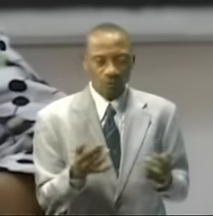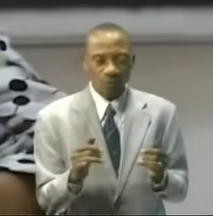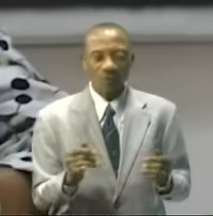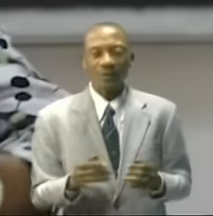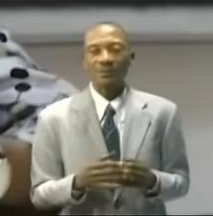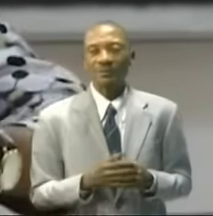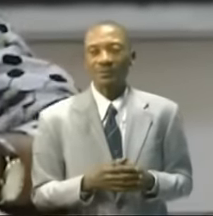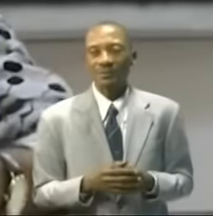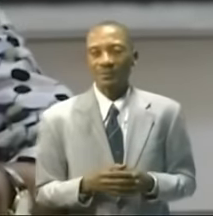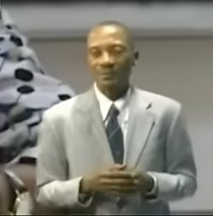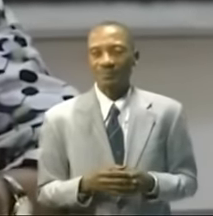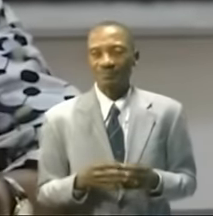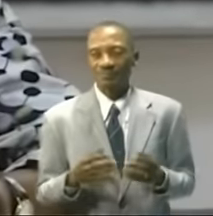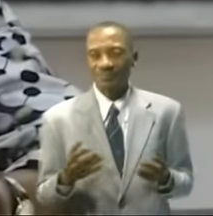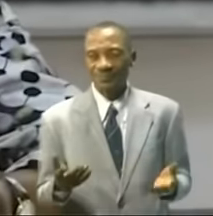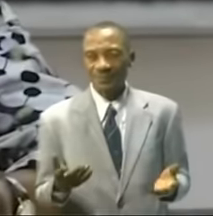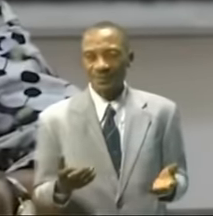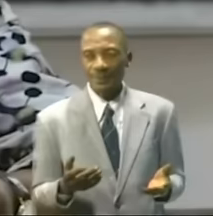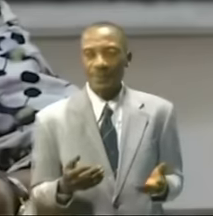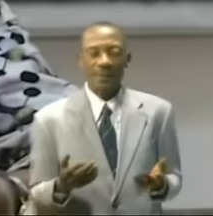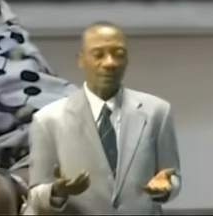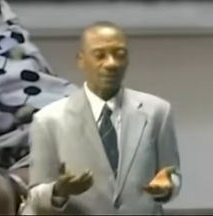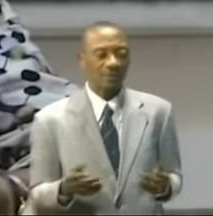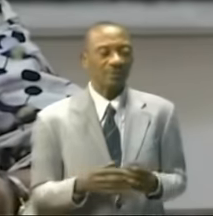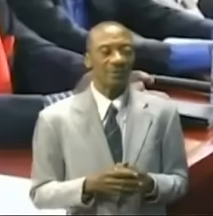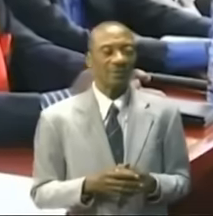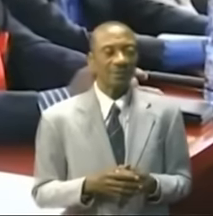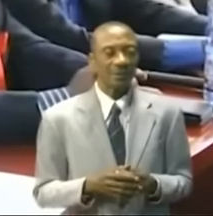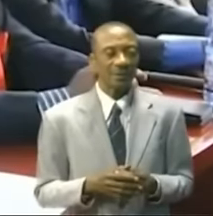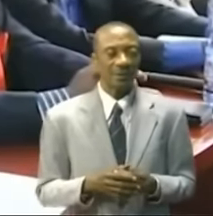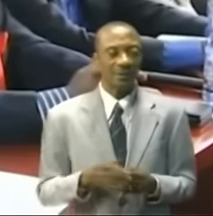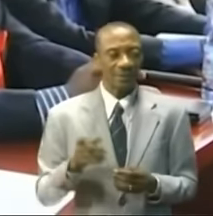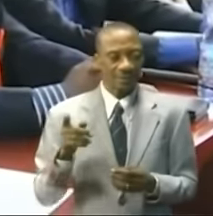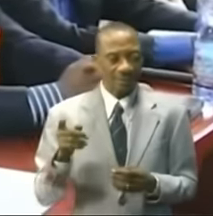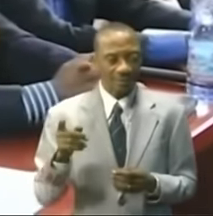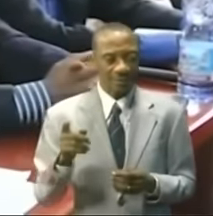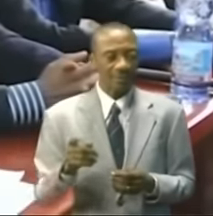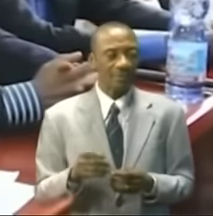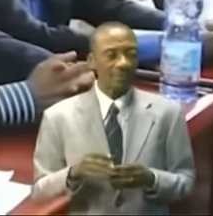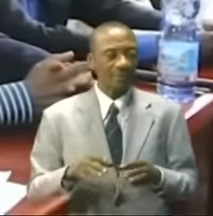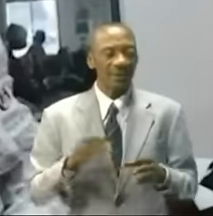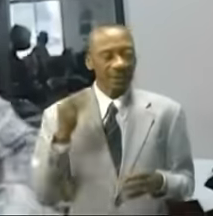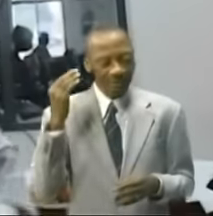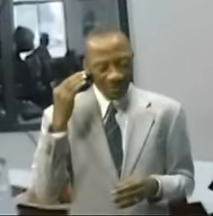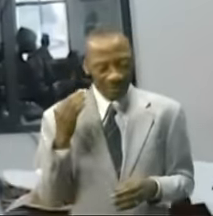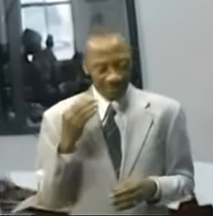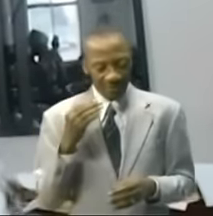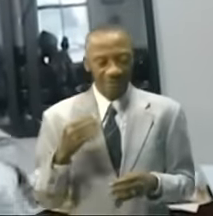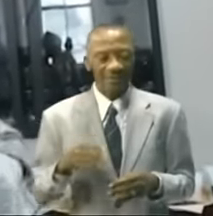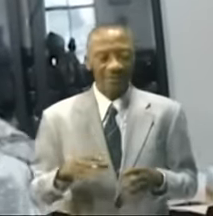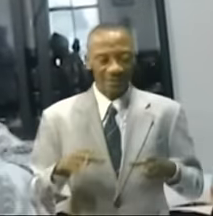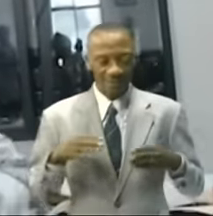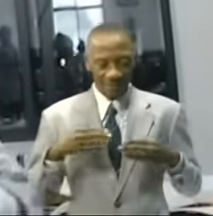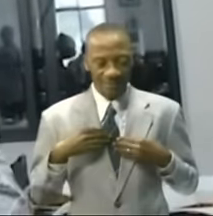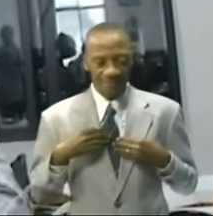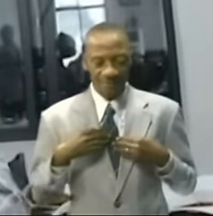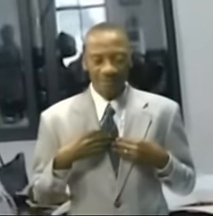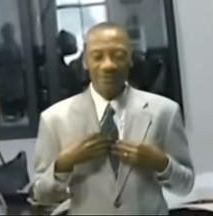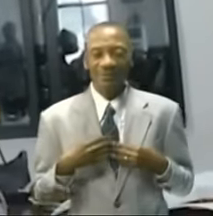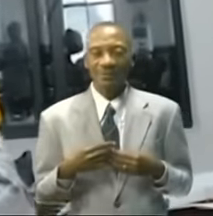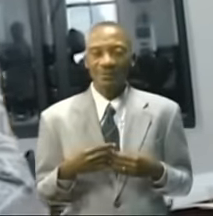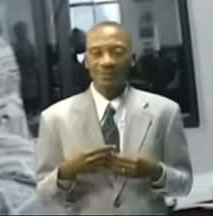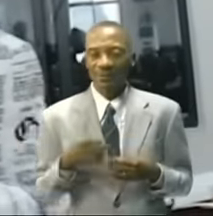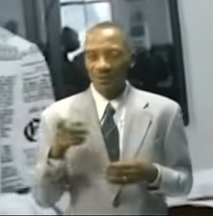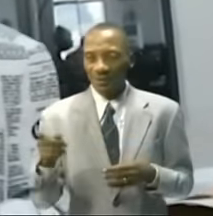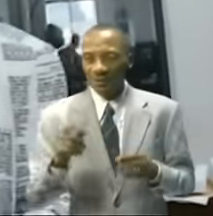aussi décrié la présence massive à Kinshasa des personnes arborant d'une manière ostentatoire des attributs du pouvoir